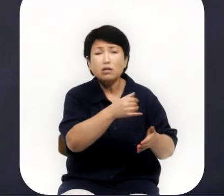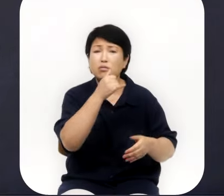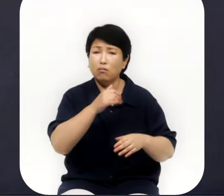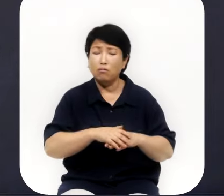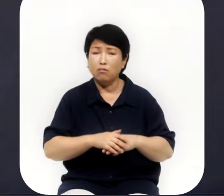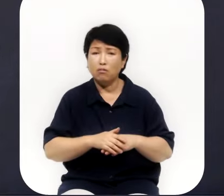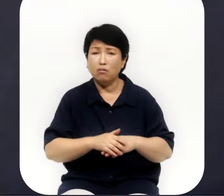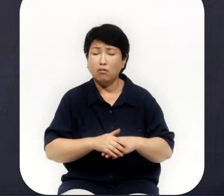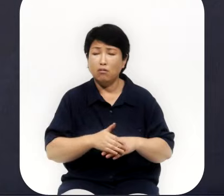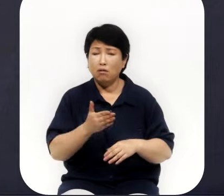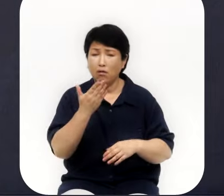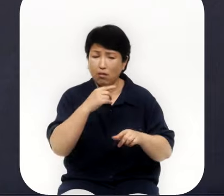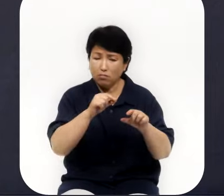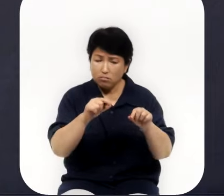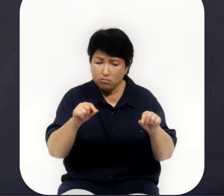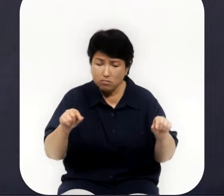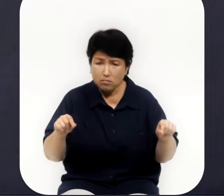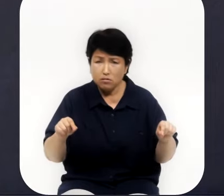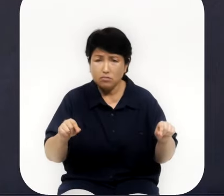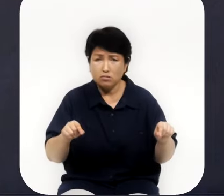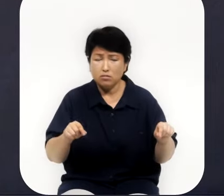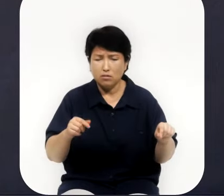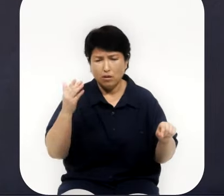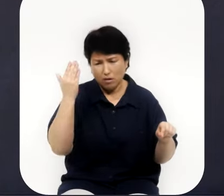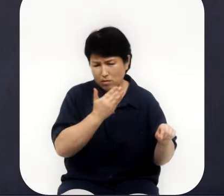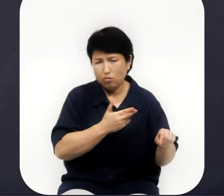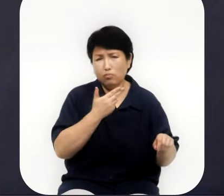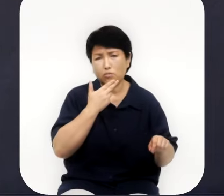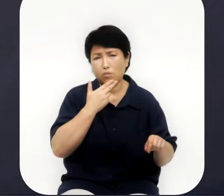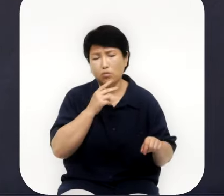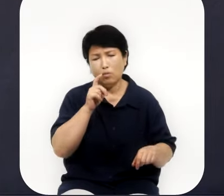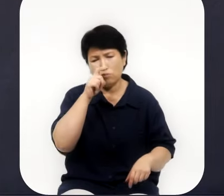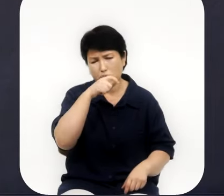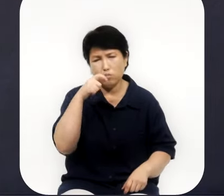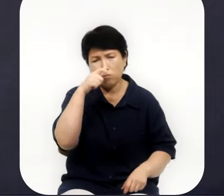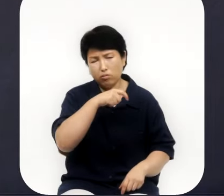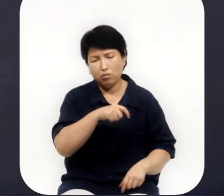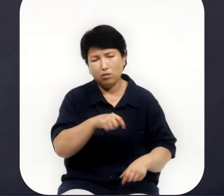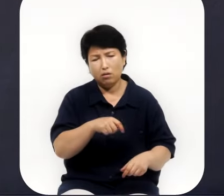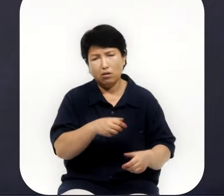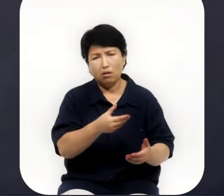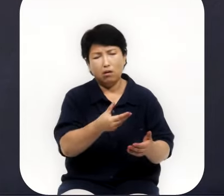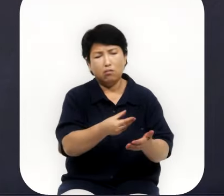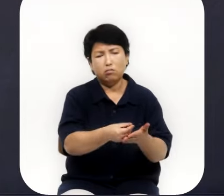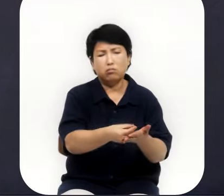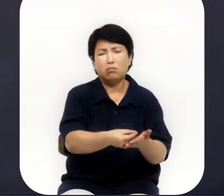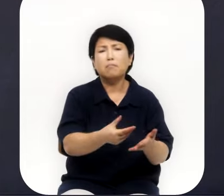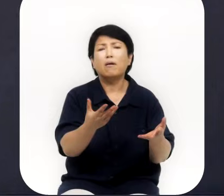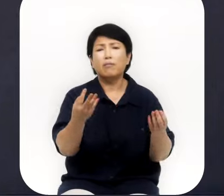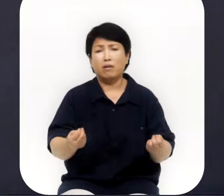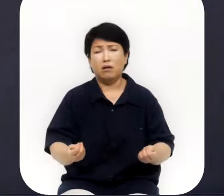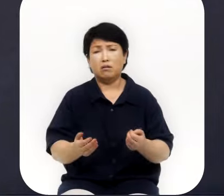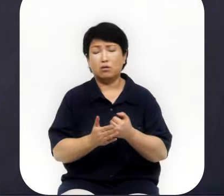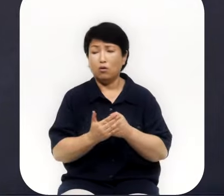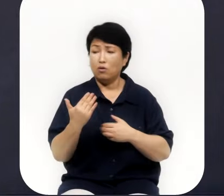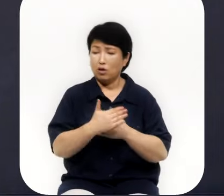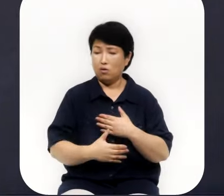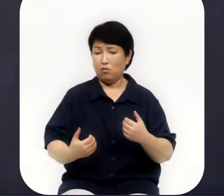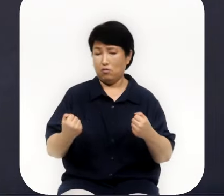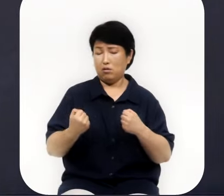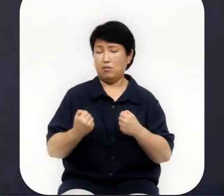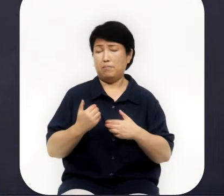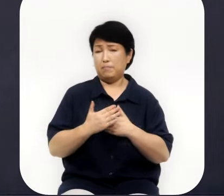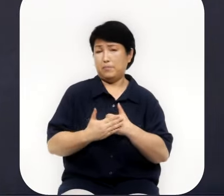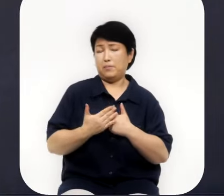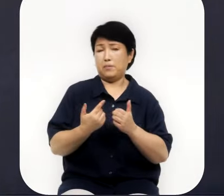중요한데 지금 먹거리가 점점 오염돼 가고 있지 않습니까? 그래서 우리의 건강을 위해서